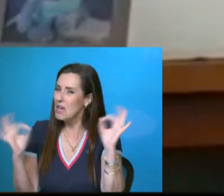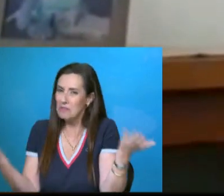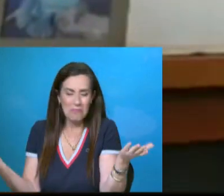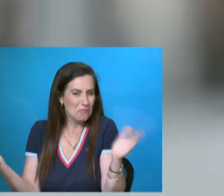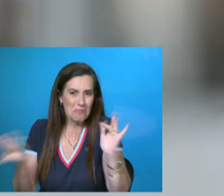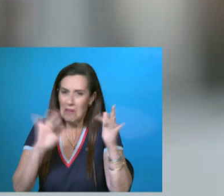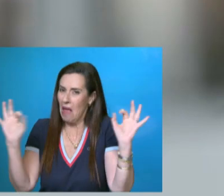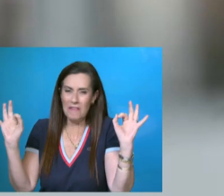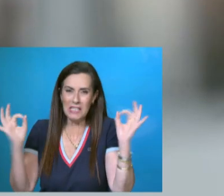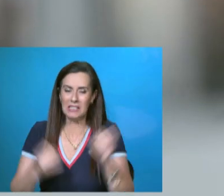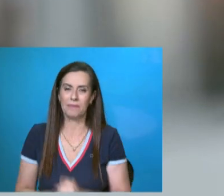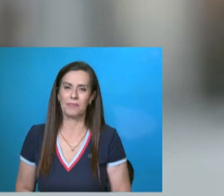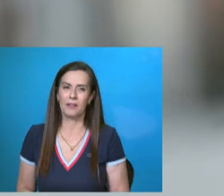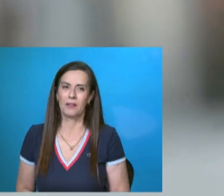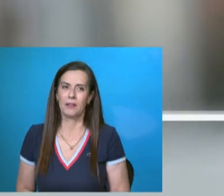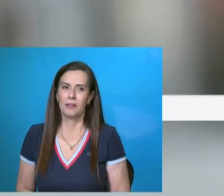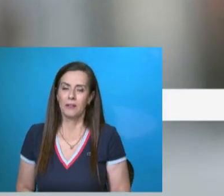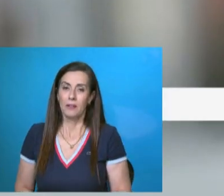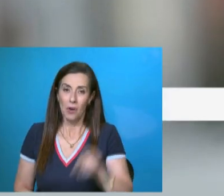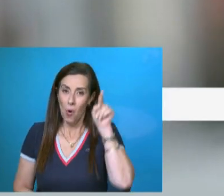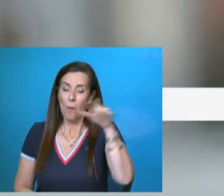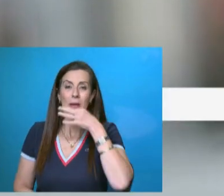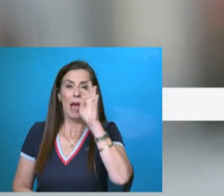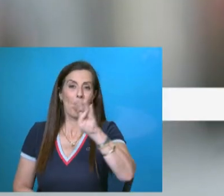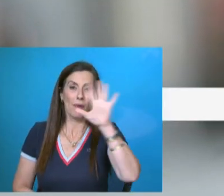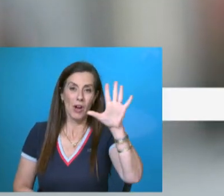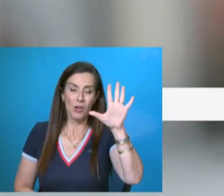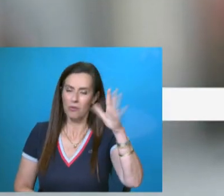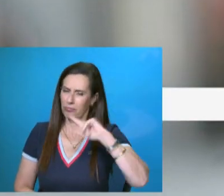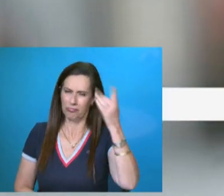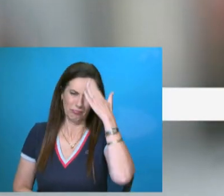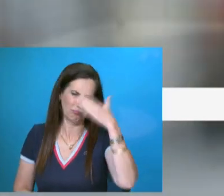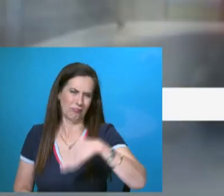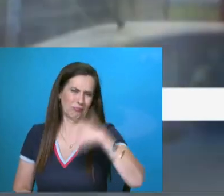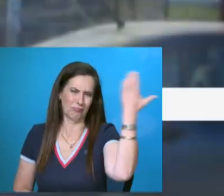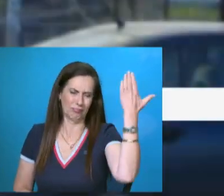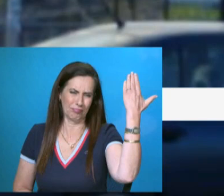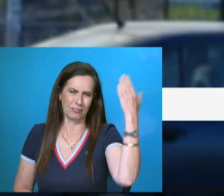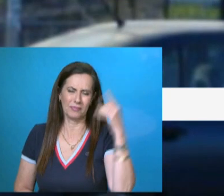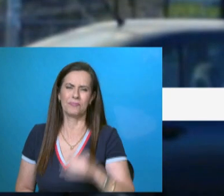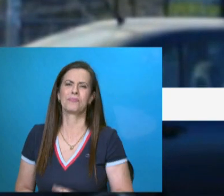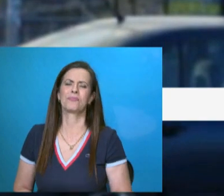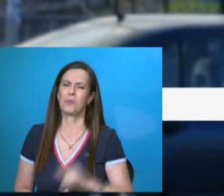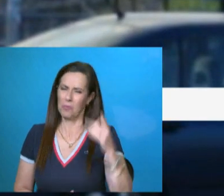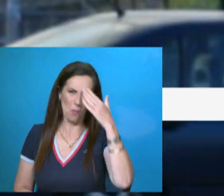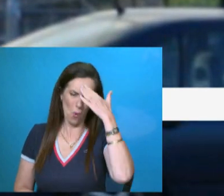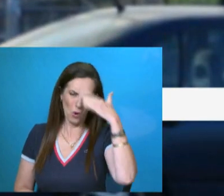אחד. דהן בן 45 היה מוכר גם בשם הבמה שלו, די-ג'יי פרפלקס. הוא נורה למוות בעיר סן